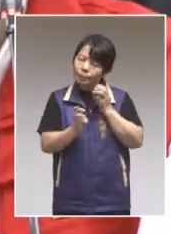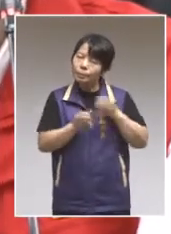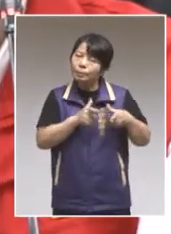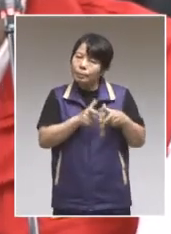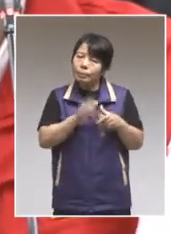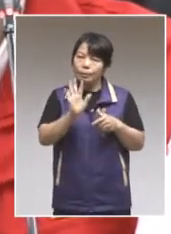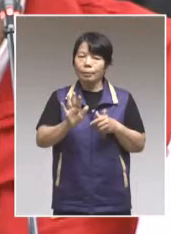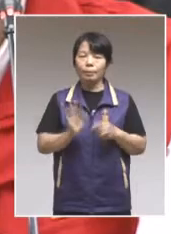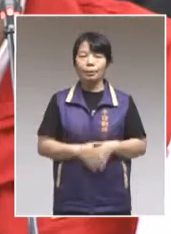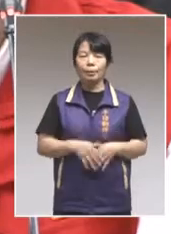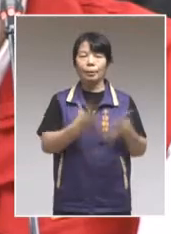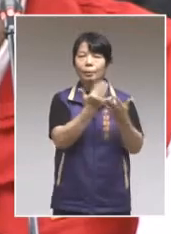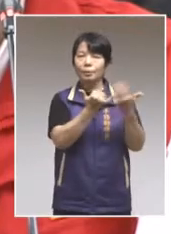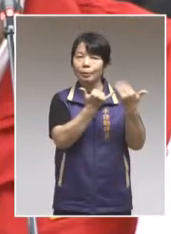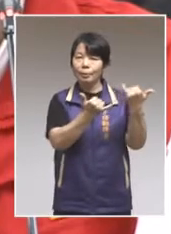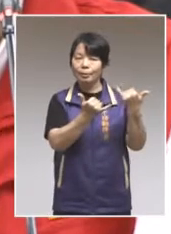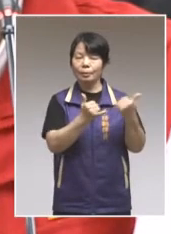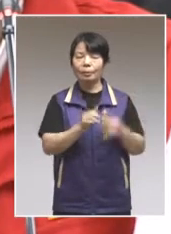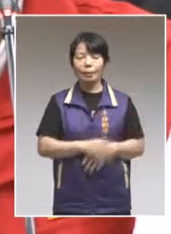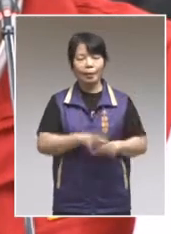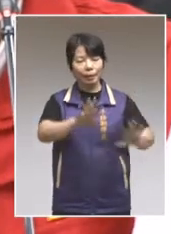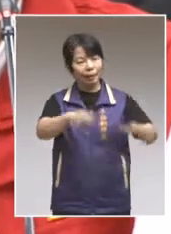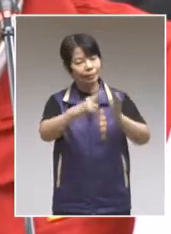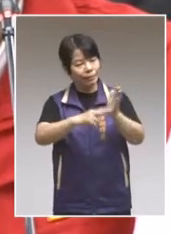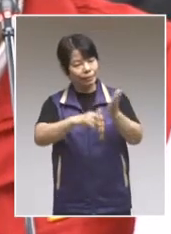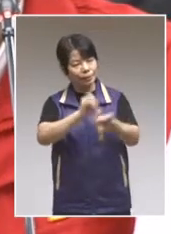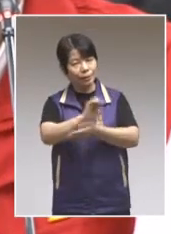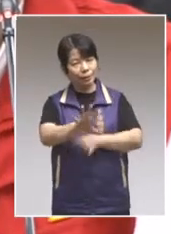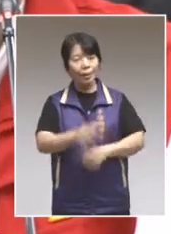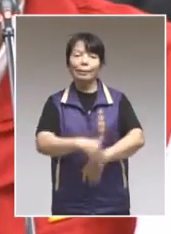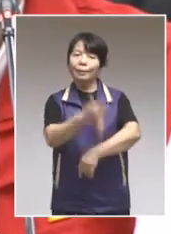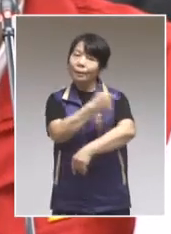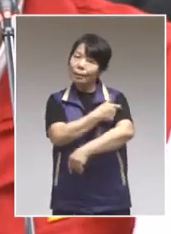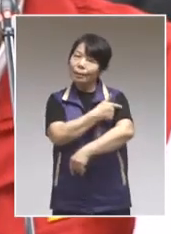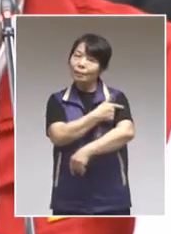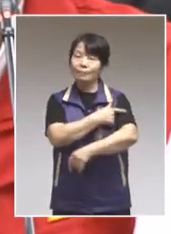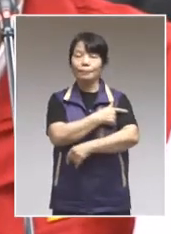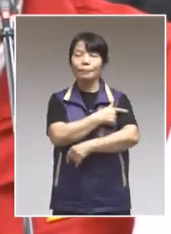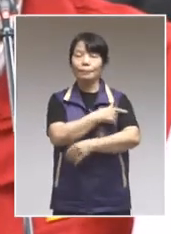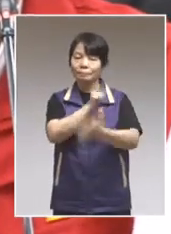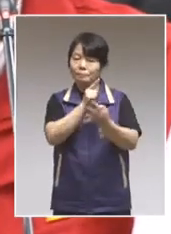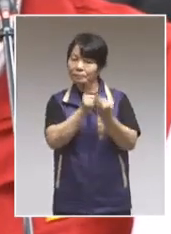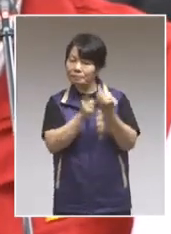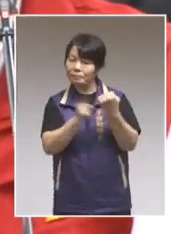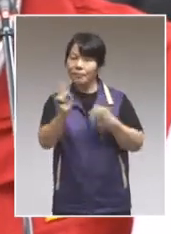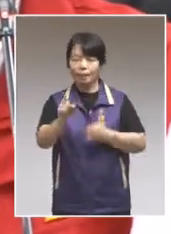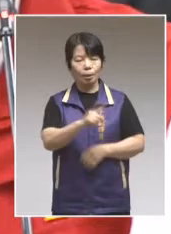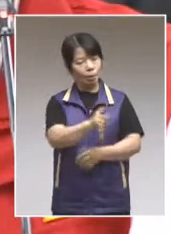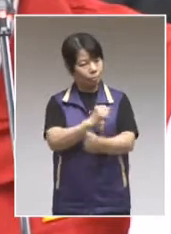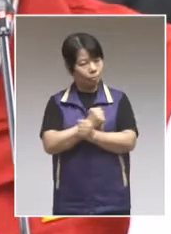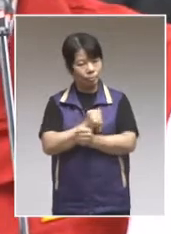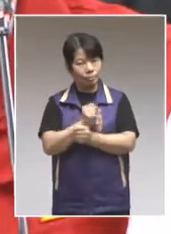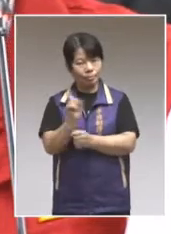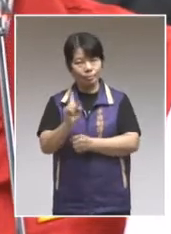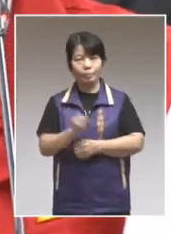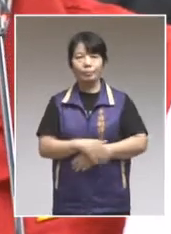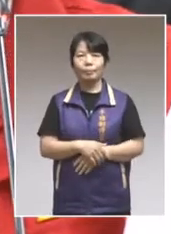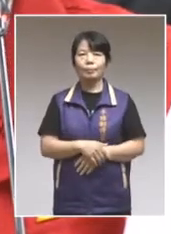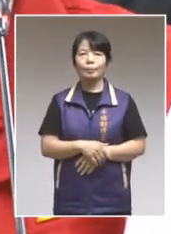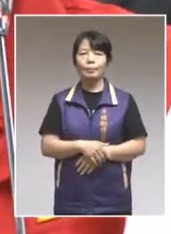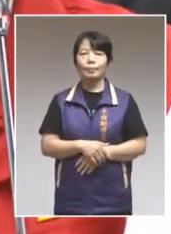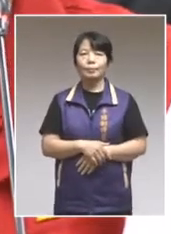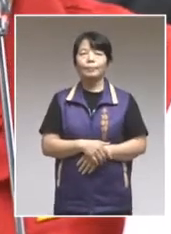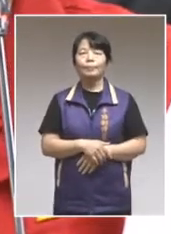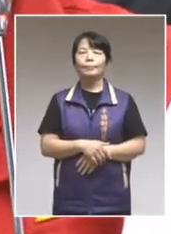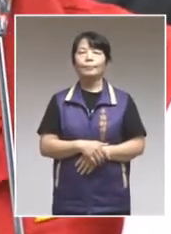我们的学童上课来讲解这个打疫苗的这个的状况要注意哪些事情